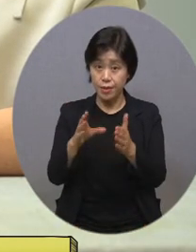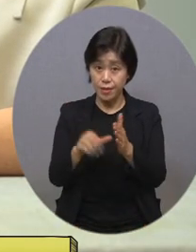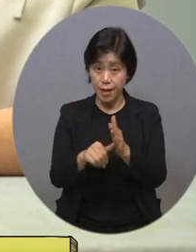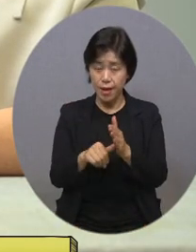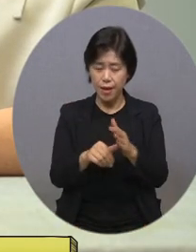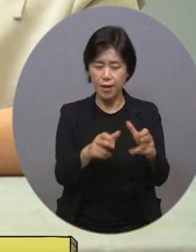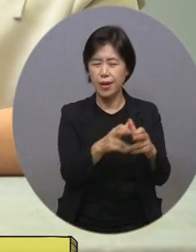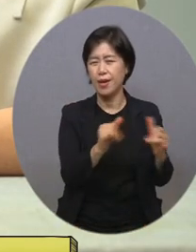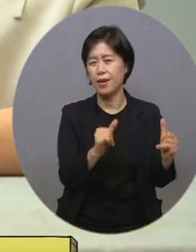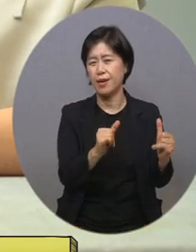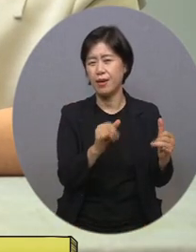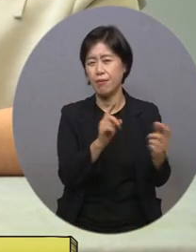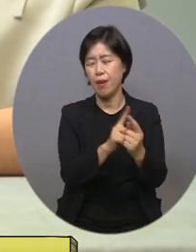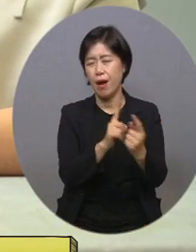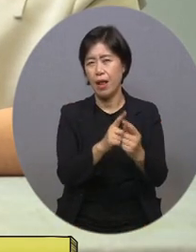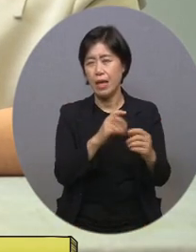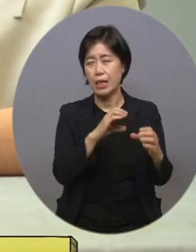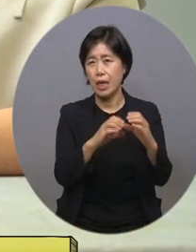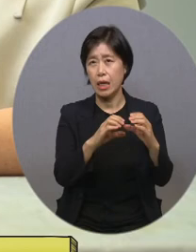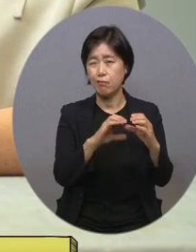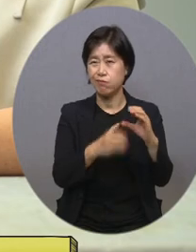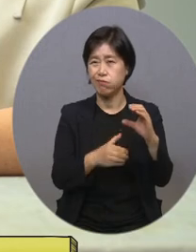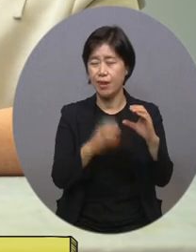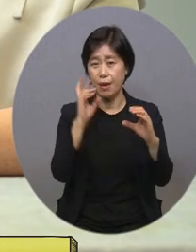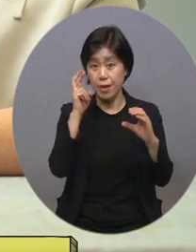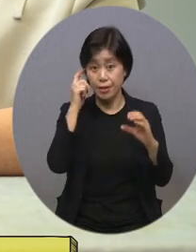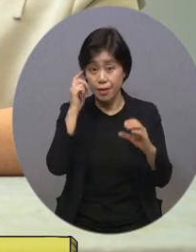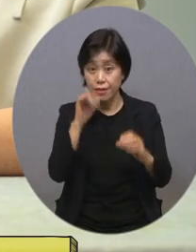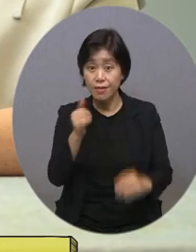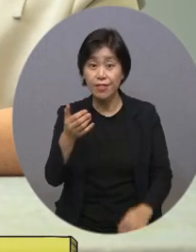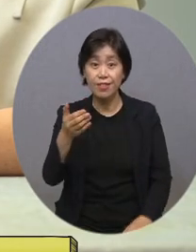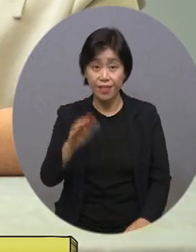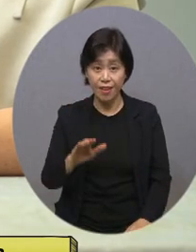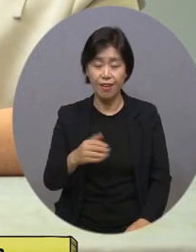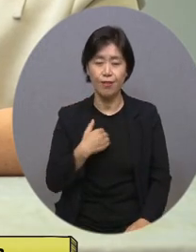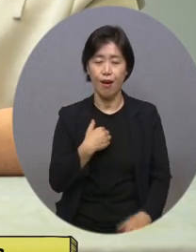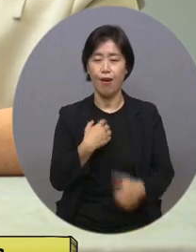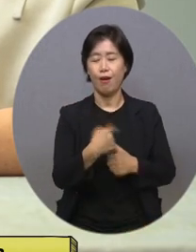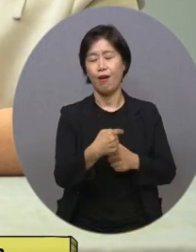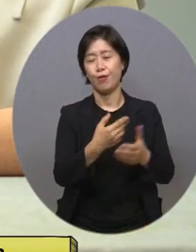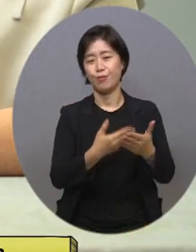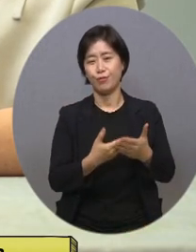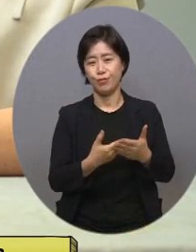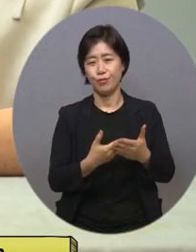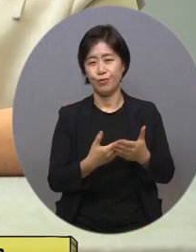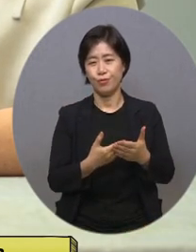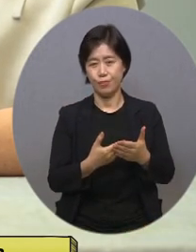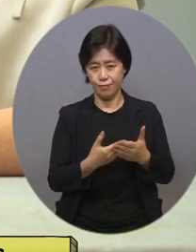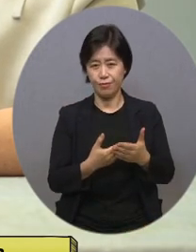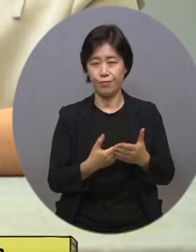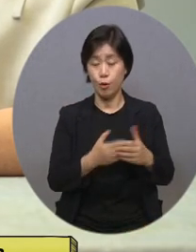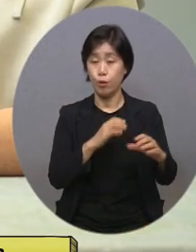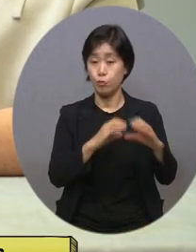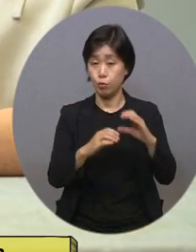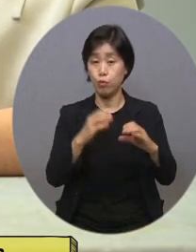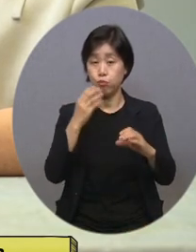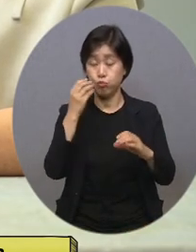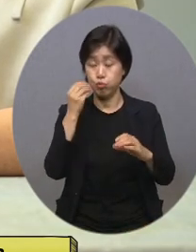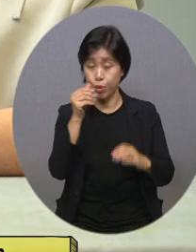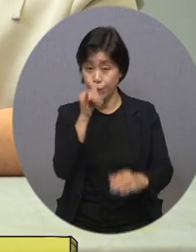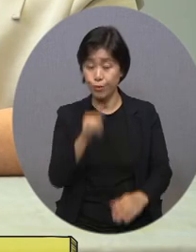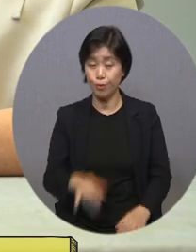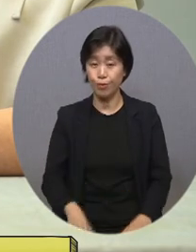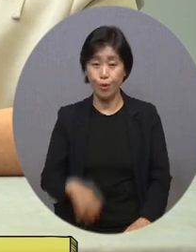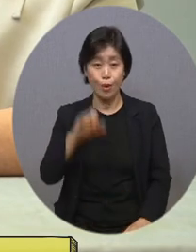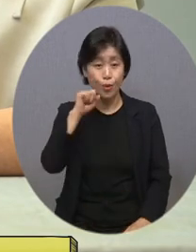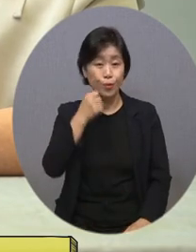소통하기가 조금 어려울 수도 있겠다 싶었는데 저는 오히려 아까 직접 일을 배웠어요. 직원분들한테 그렇게 소통에 전혀 어려움도